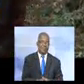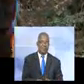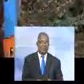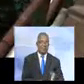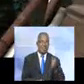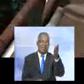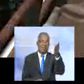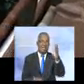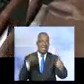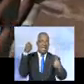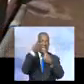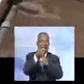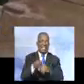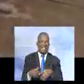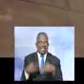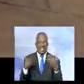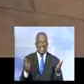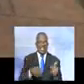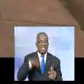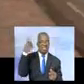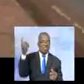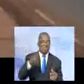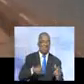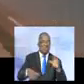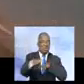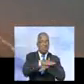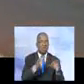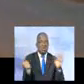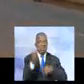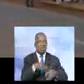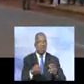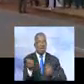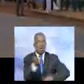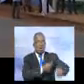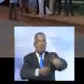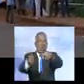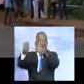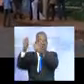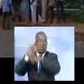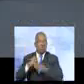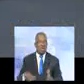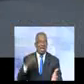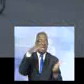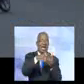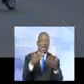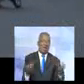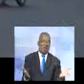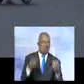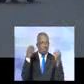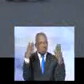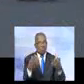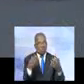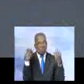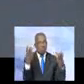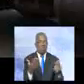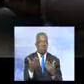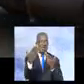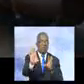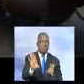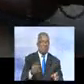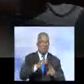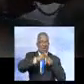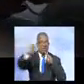Un accident de la circulation quelque part sur l'autoroute du Nord. Encore un drame et de nombreuses victimes. Dans le monde,